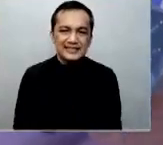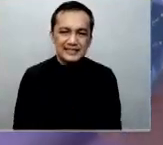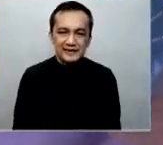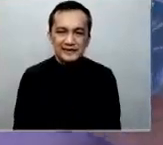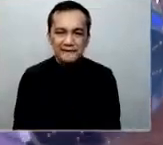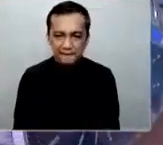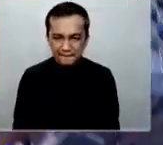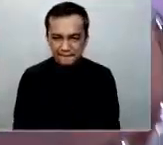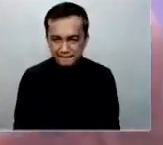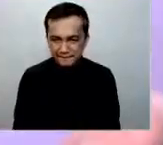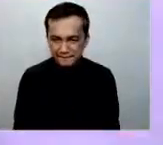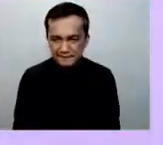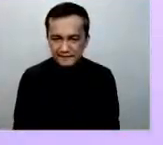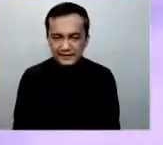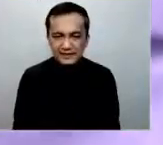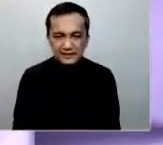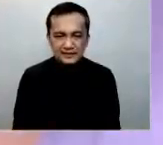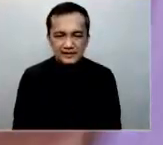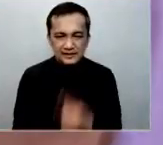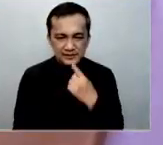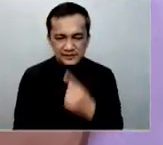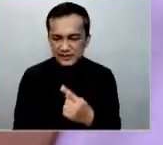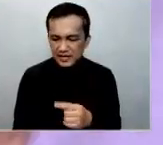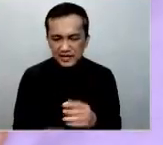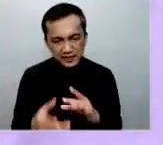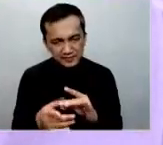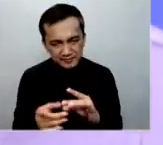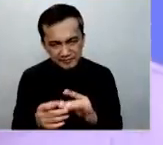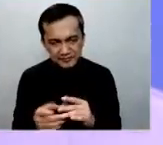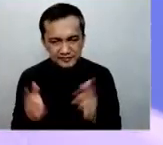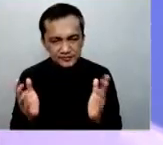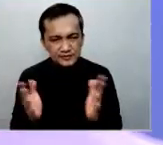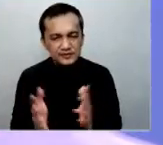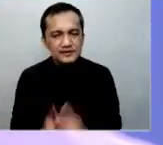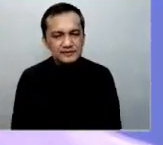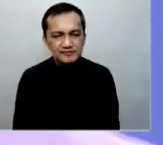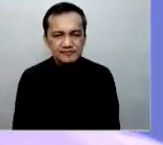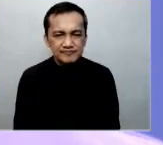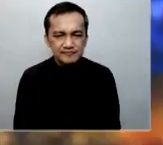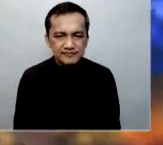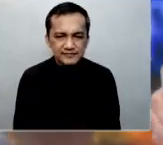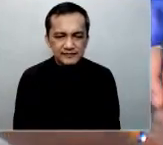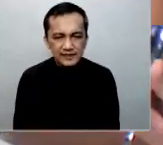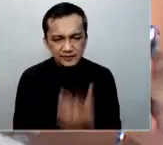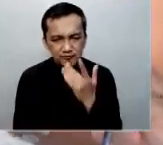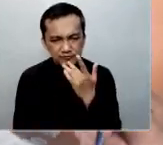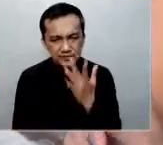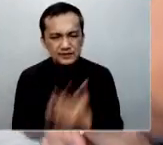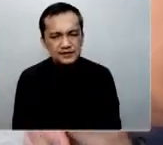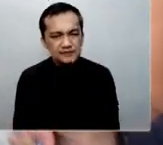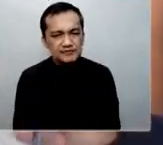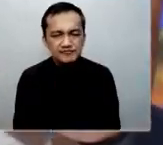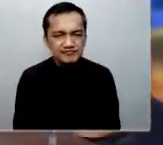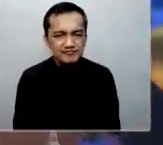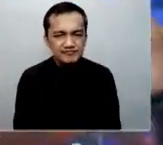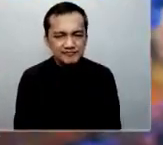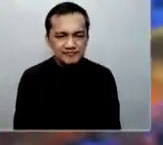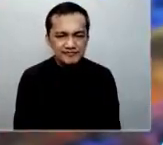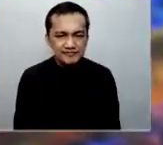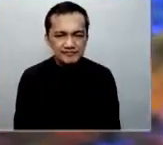trabaho. Kaso mga kids nanonood sa atin. Ang sarap. Ano yung lasa?